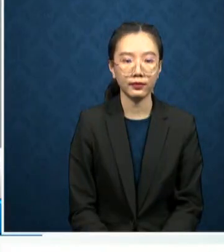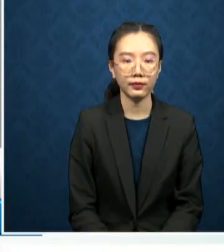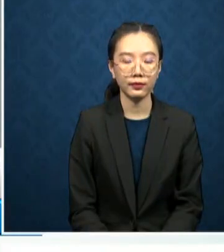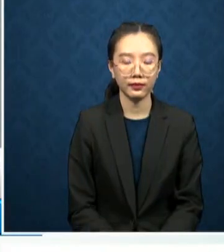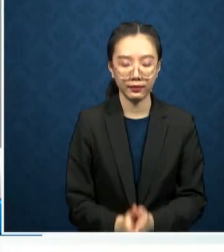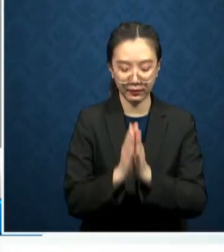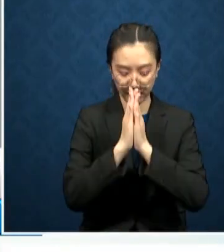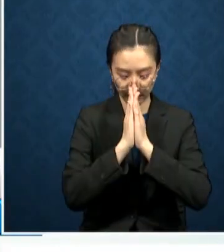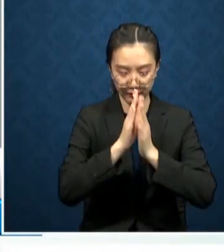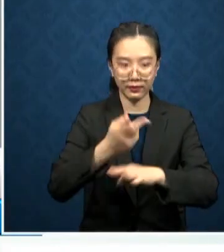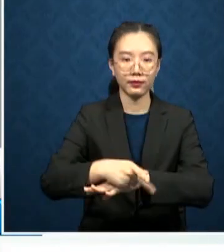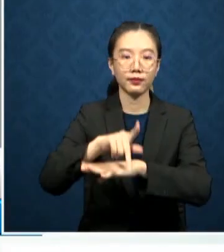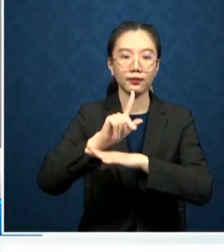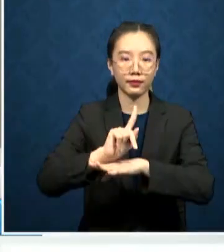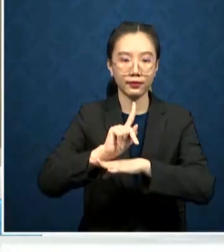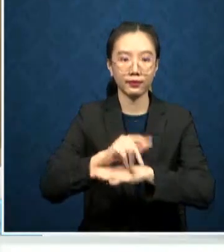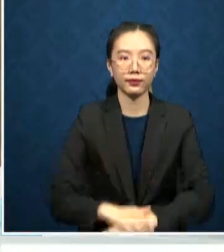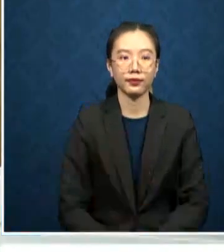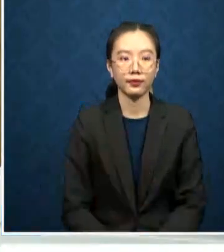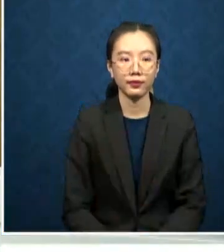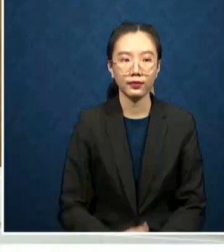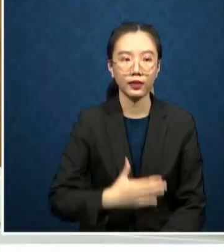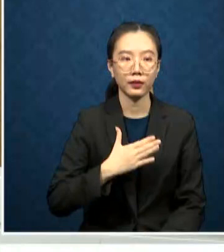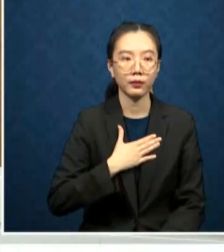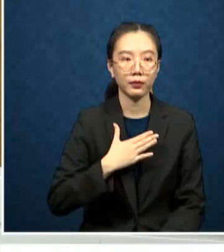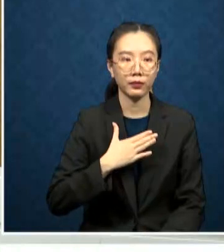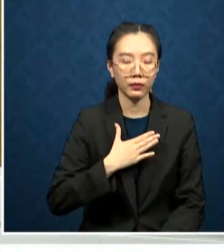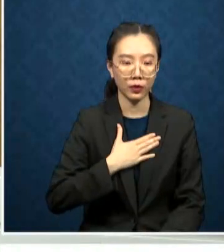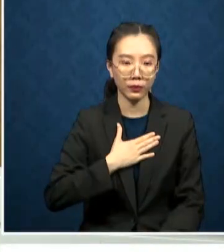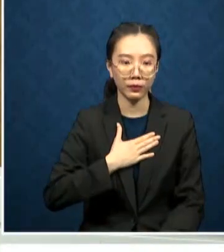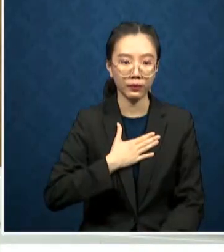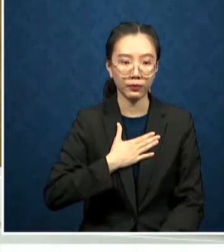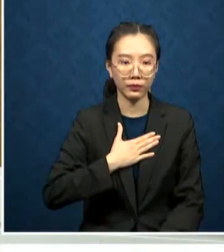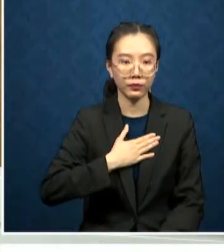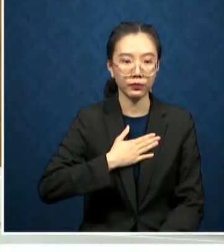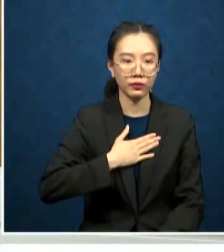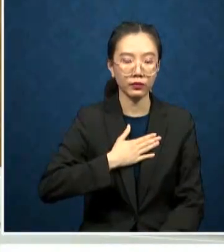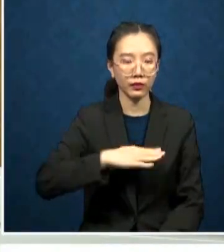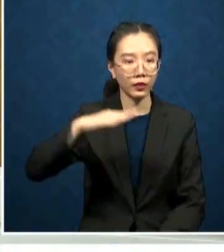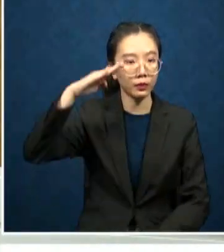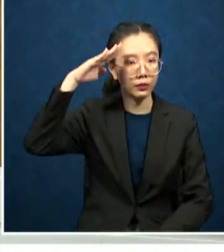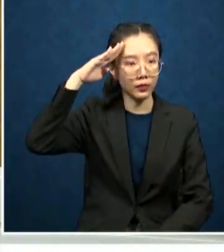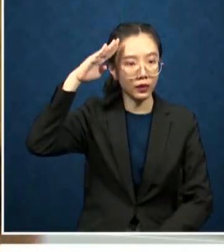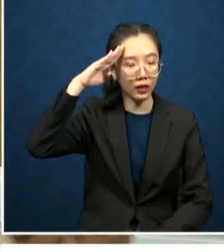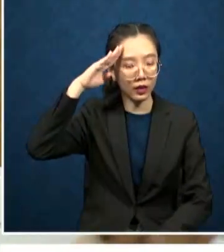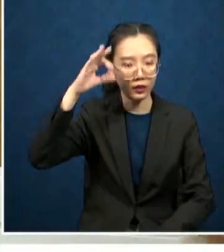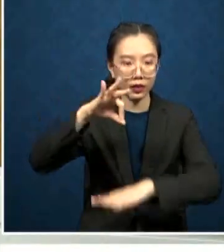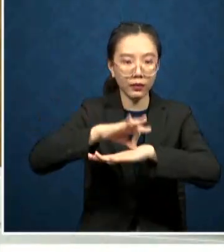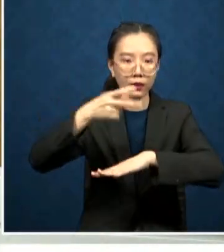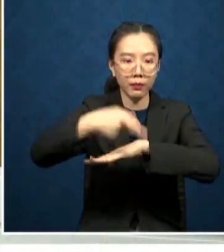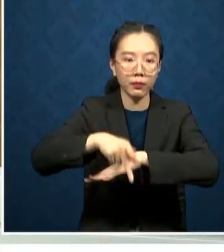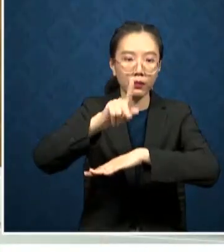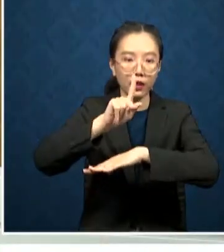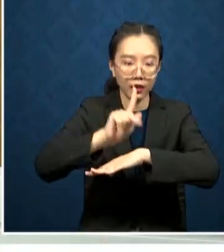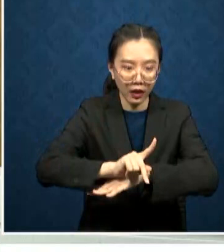กราบเรียนท่านประธานวุฒิสภาที่เคารพกระผมพลเอกสุรศักดิ์กาญจรัตน์ในนามประธานคณะกรรมาธิการทรัพพยากร